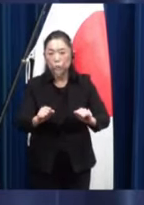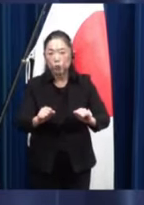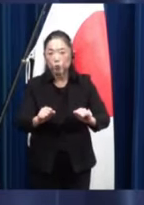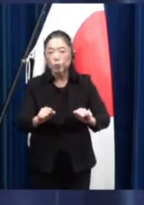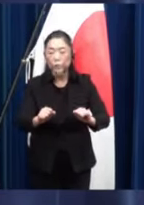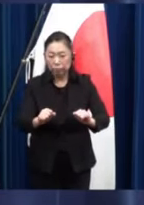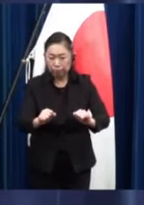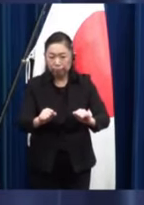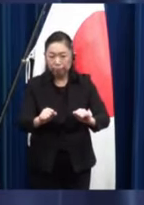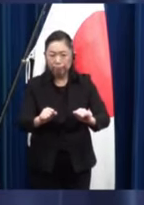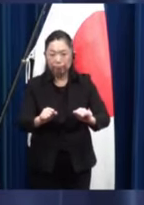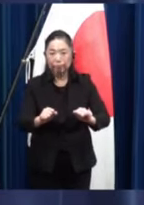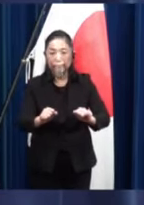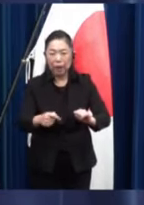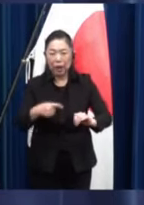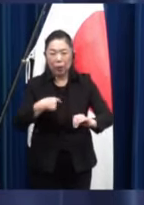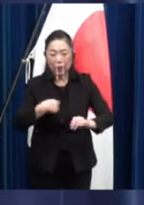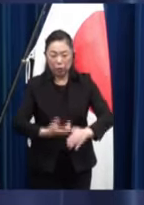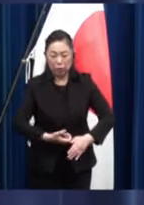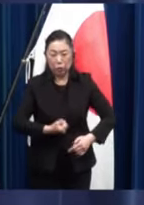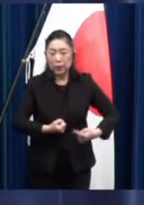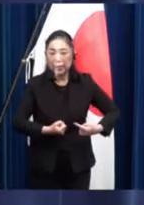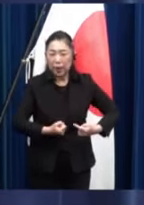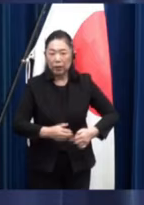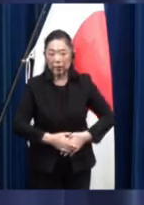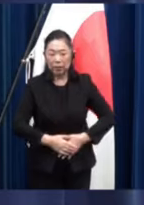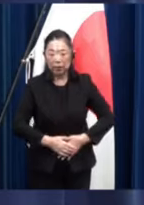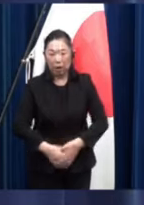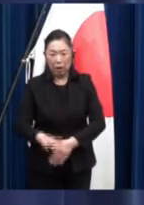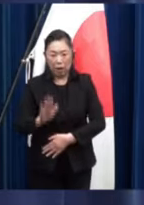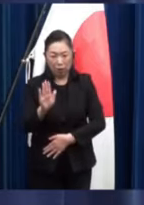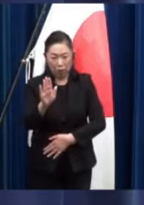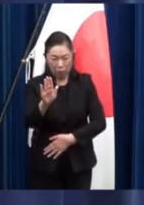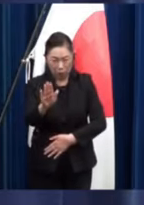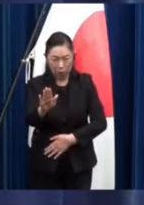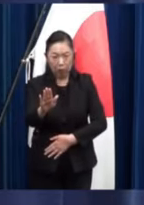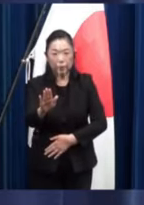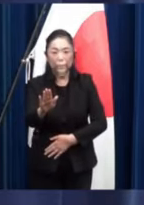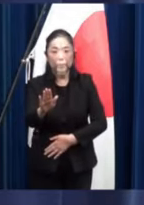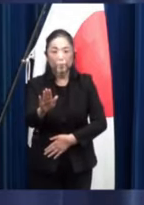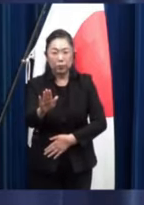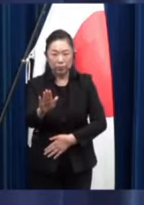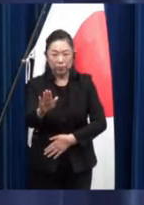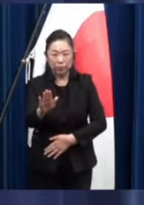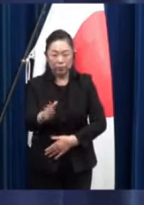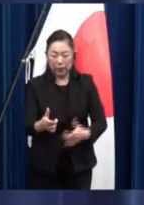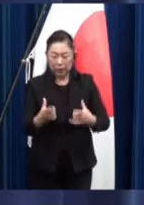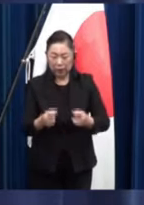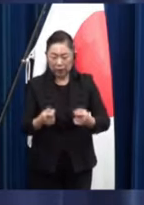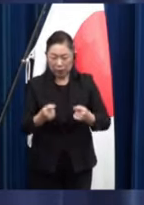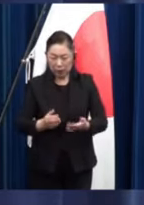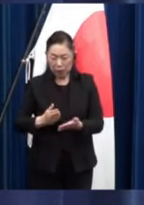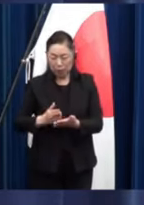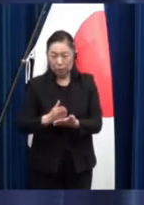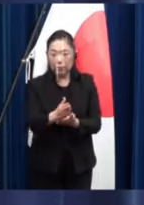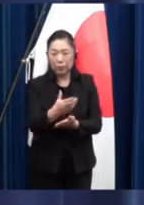の信念です。今後も揺らぎず行っていきたいと思います